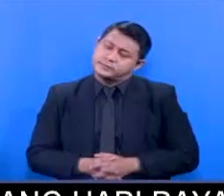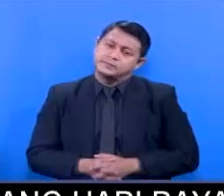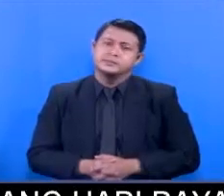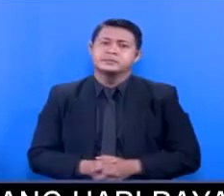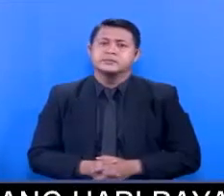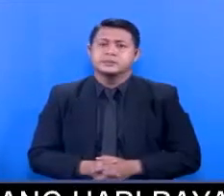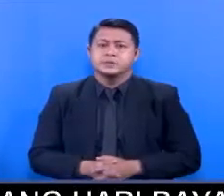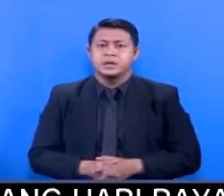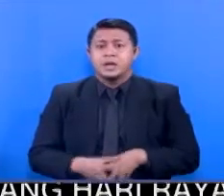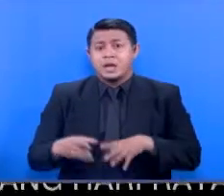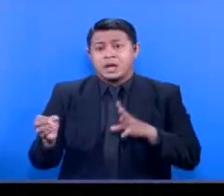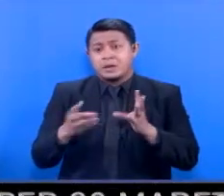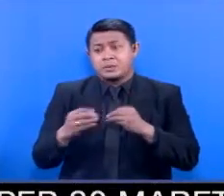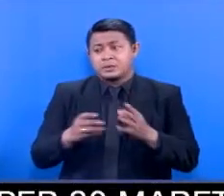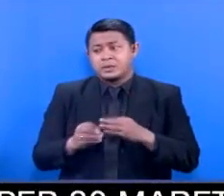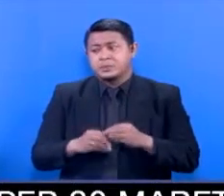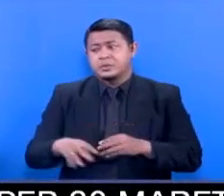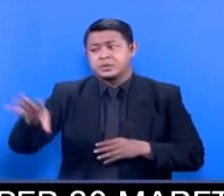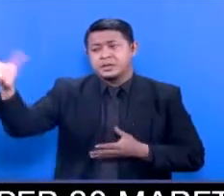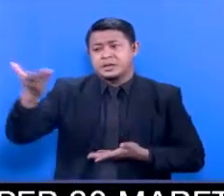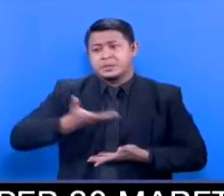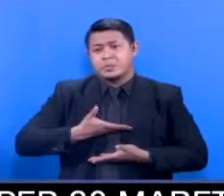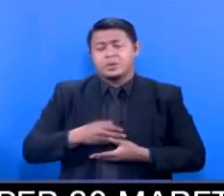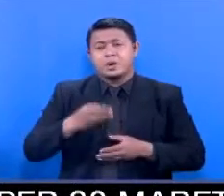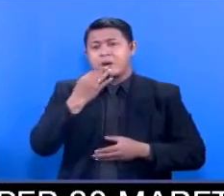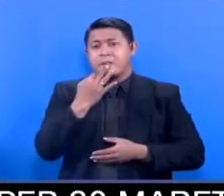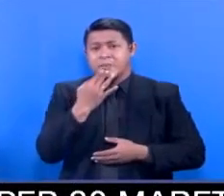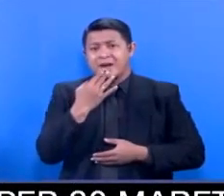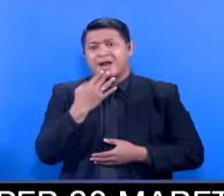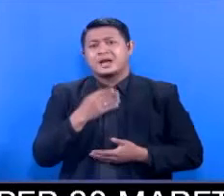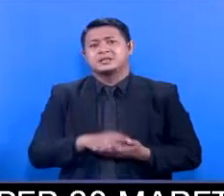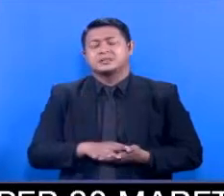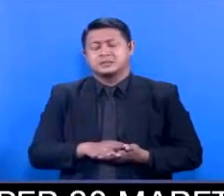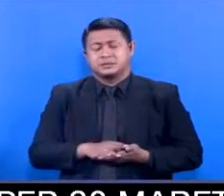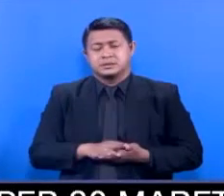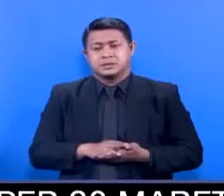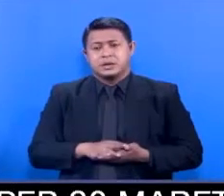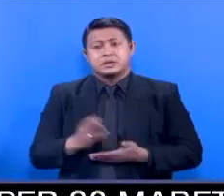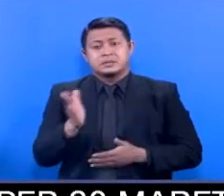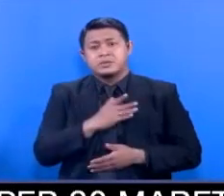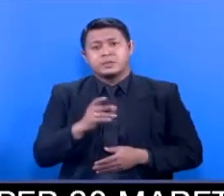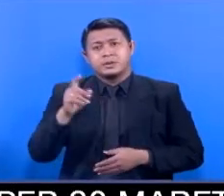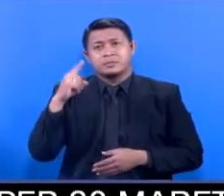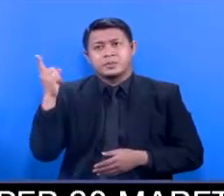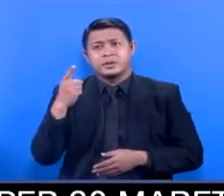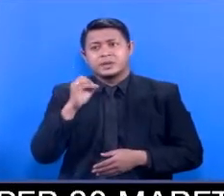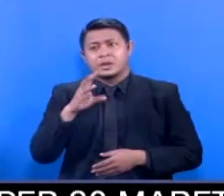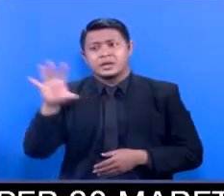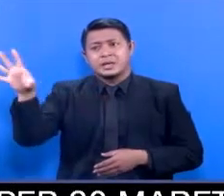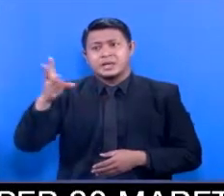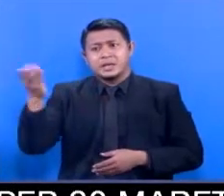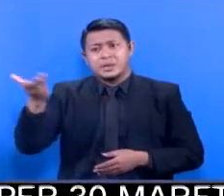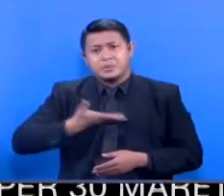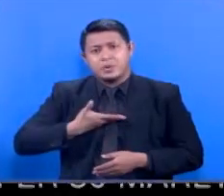Hai volume impor beras berakhir usai Presiden Jokowi angkat bicara sebelumnya pemerintah berencana mengimpor satu